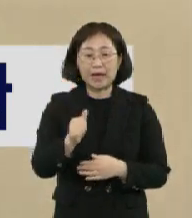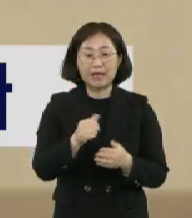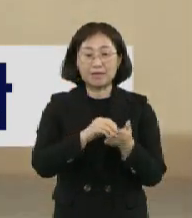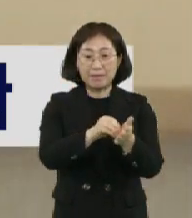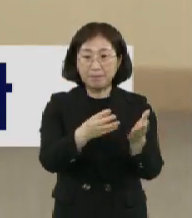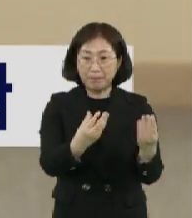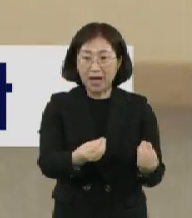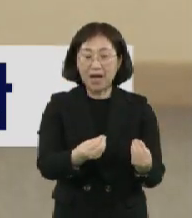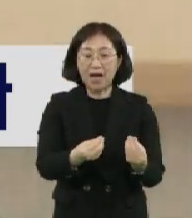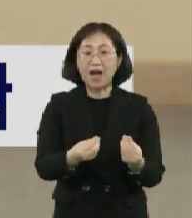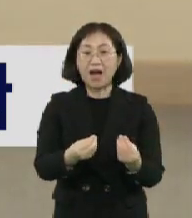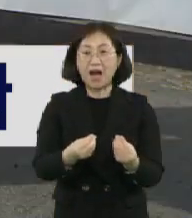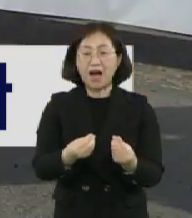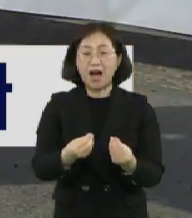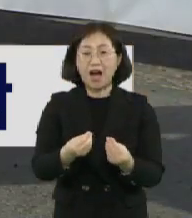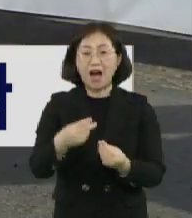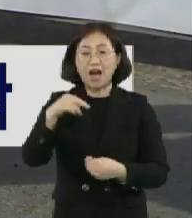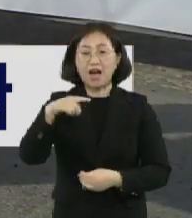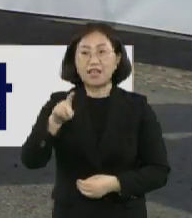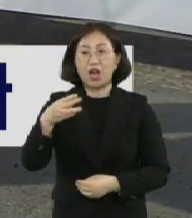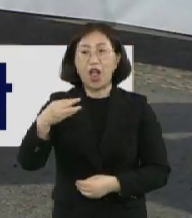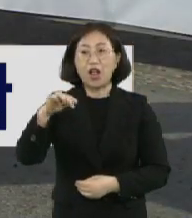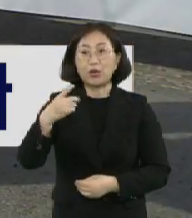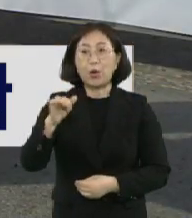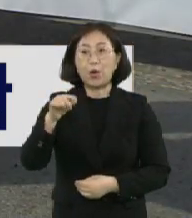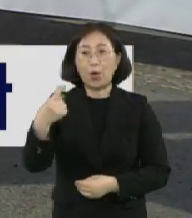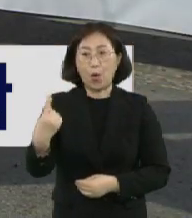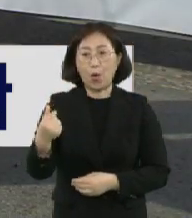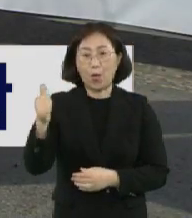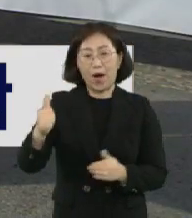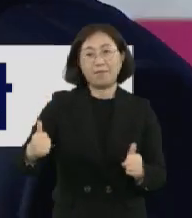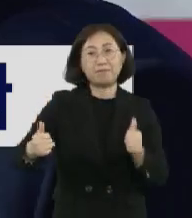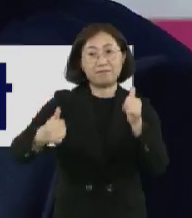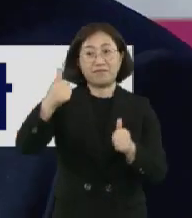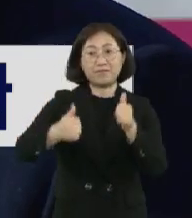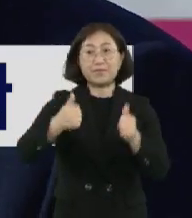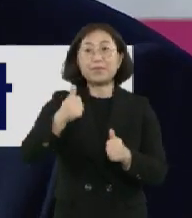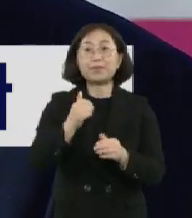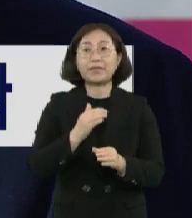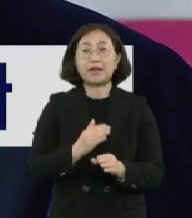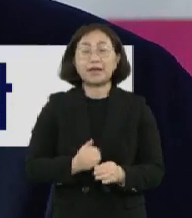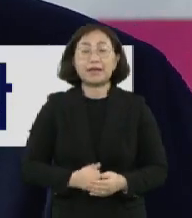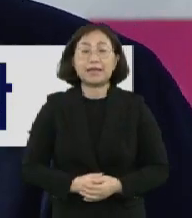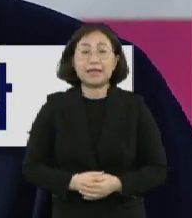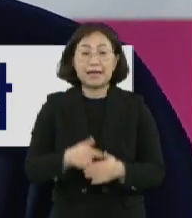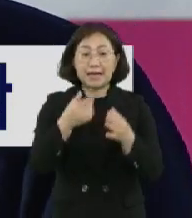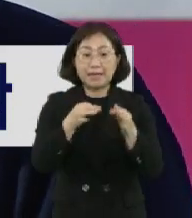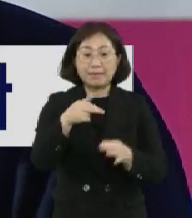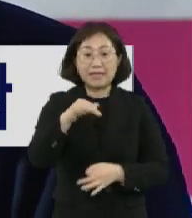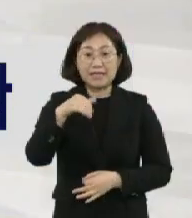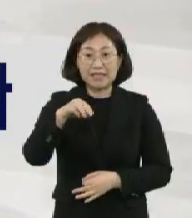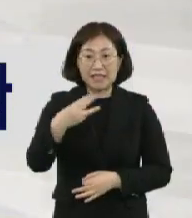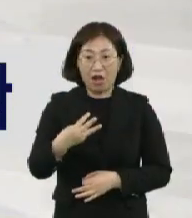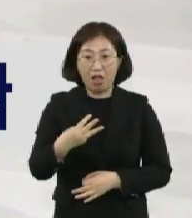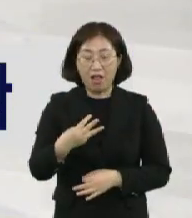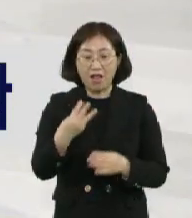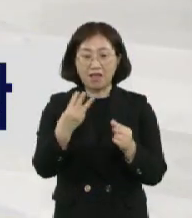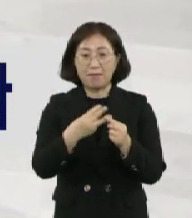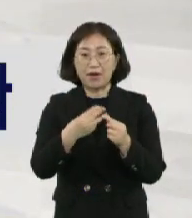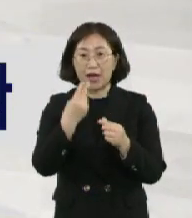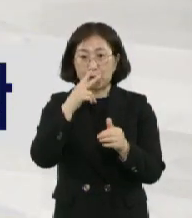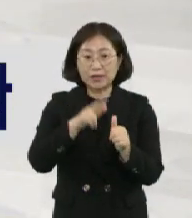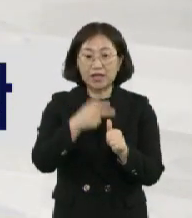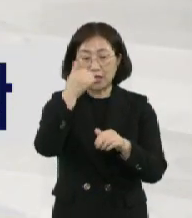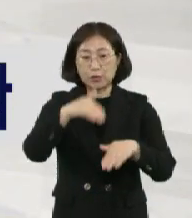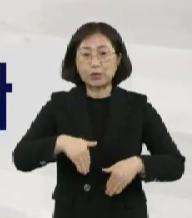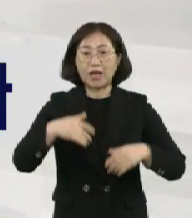마치고 3선 도전이 유력한 설동호 교육감에 맞서 표밭을 다지고 있습니다. 김지철 교육감이 3선에 도전하는